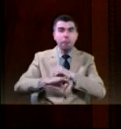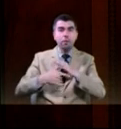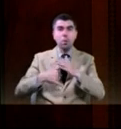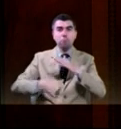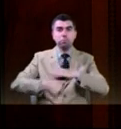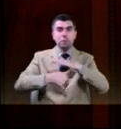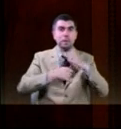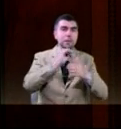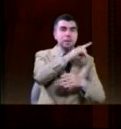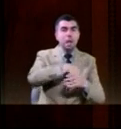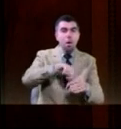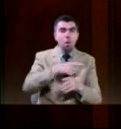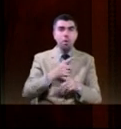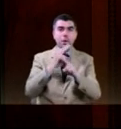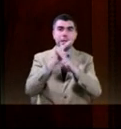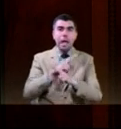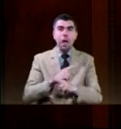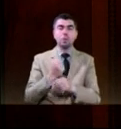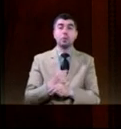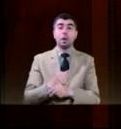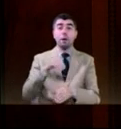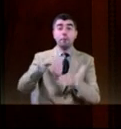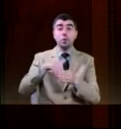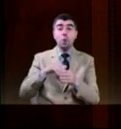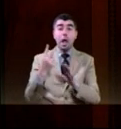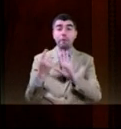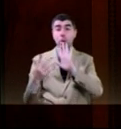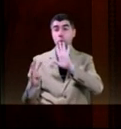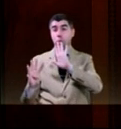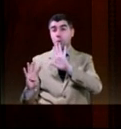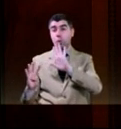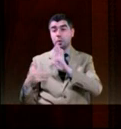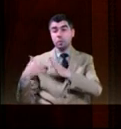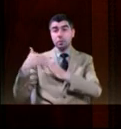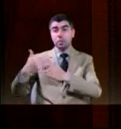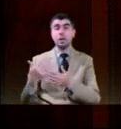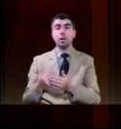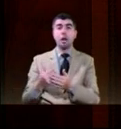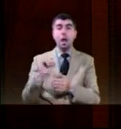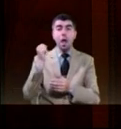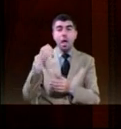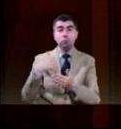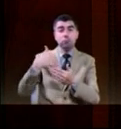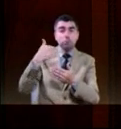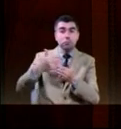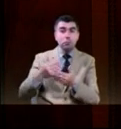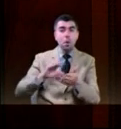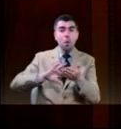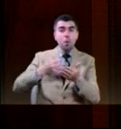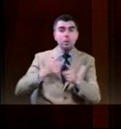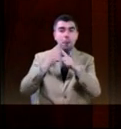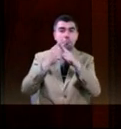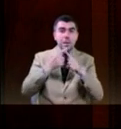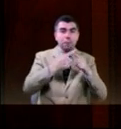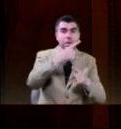السيوله والامان والمردوديه. يعمل الصندوق المغربي للتقاعد منذ سنه 2009 على التصديق سنويا على المردوديه الشامله برسم التدبير